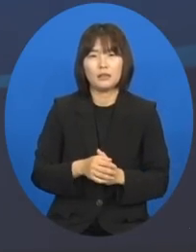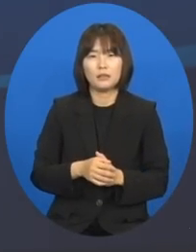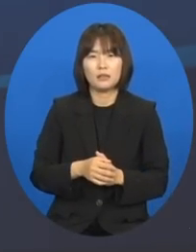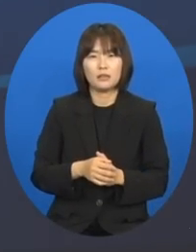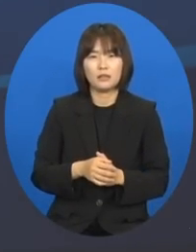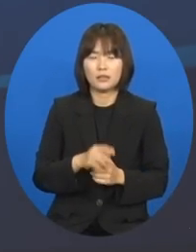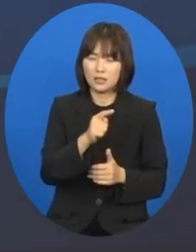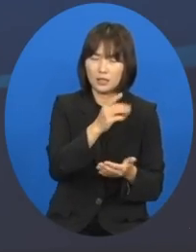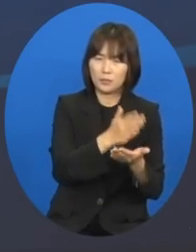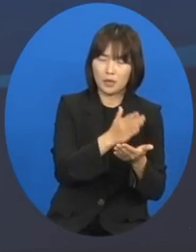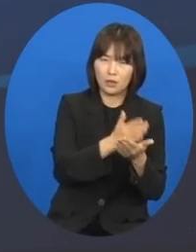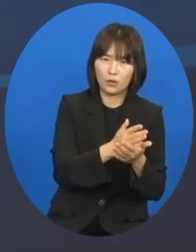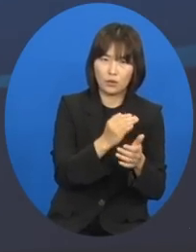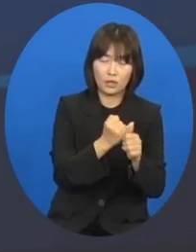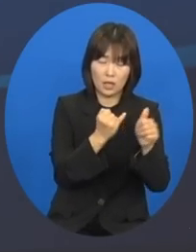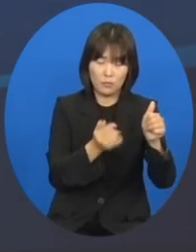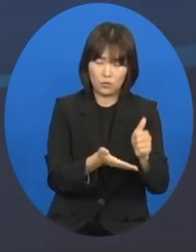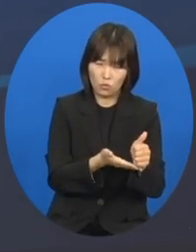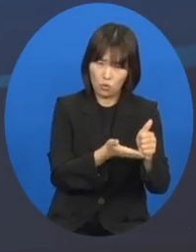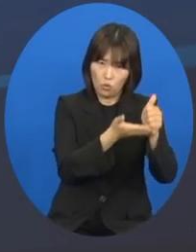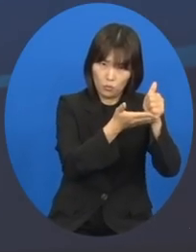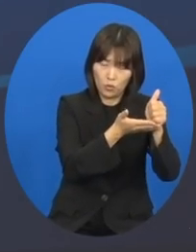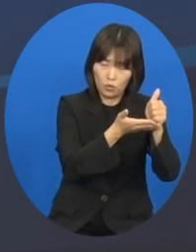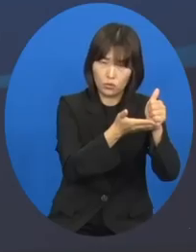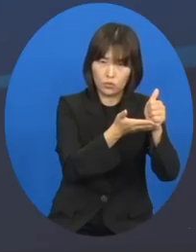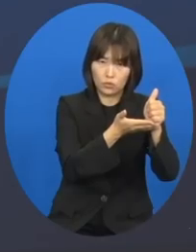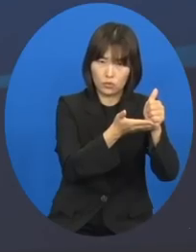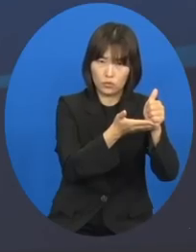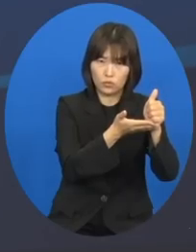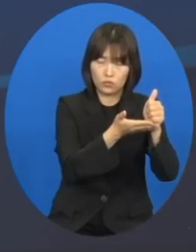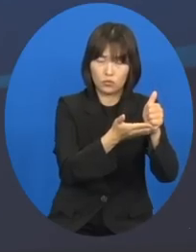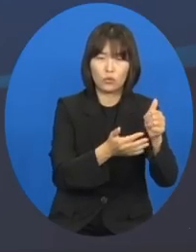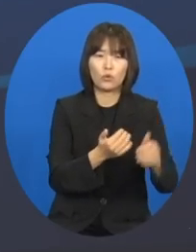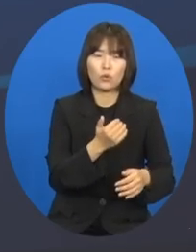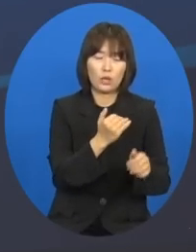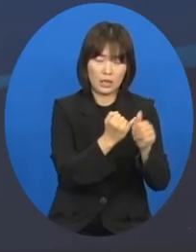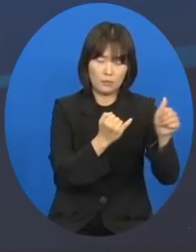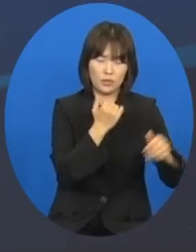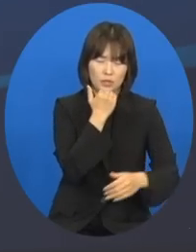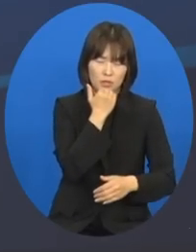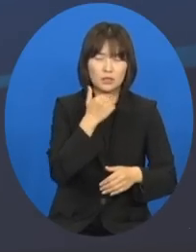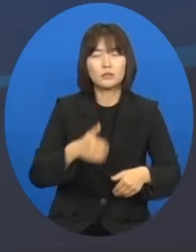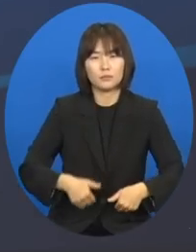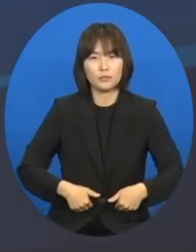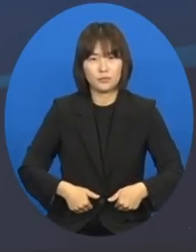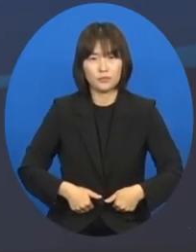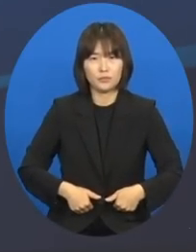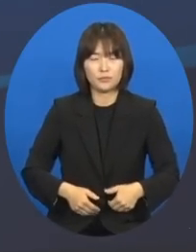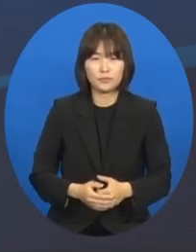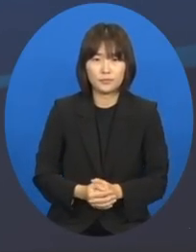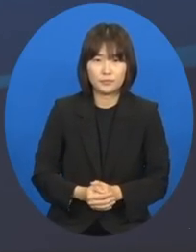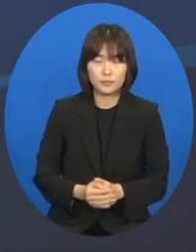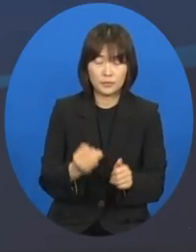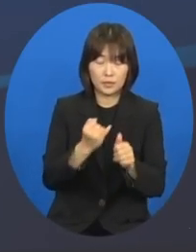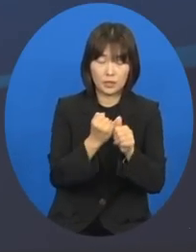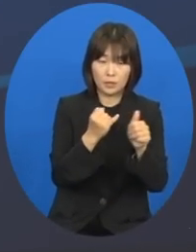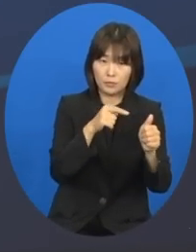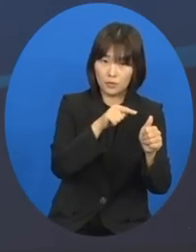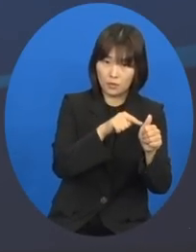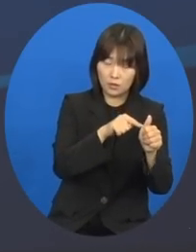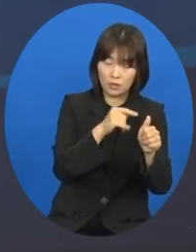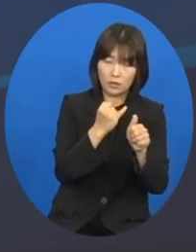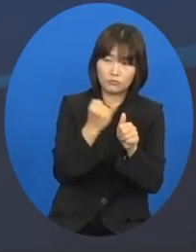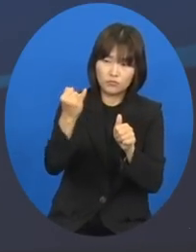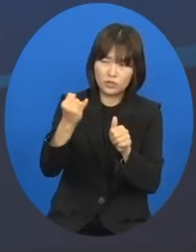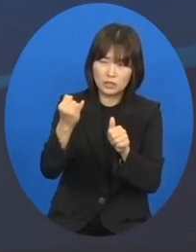높여주고 남편이 스스로 길을 찾아가도록 기다려 주셔야 돼요 남편은 아내를 이기고